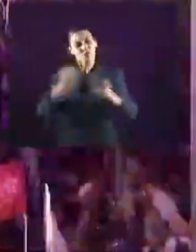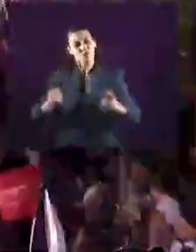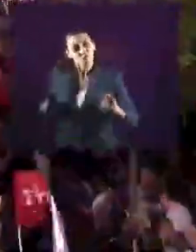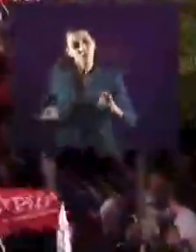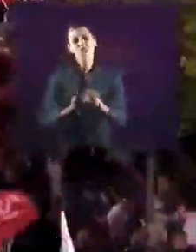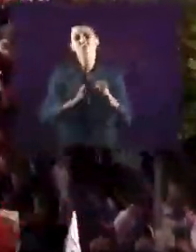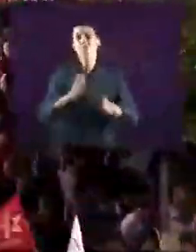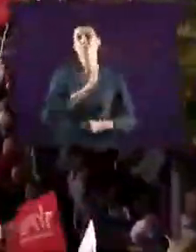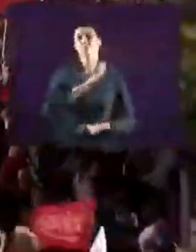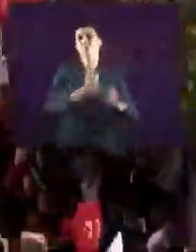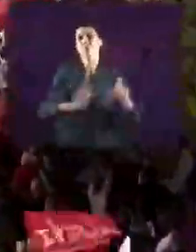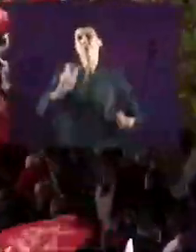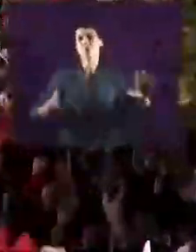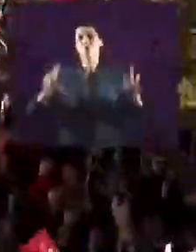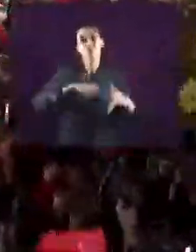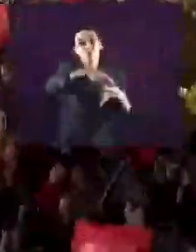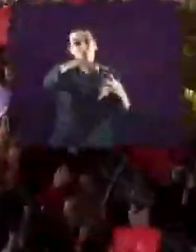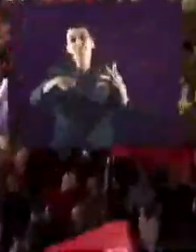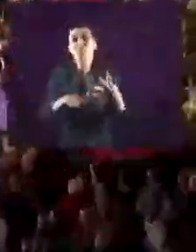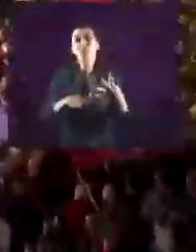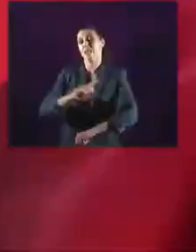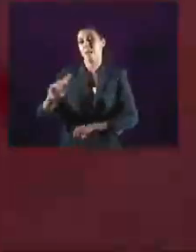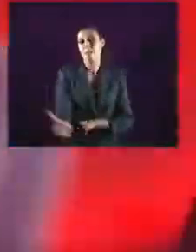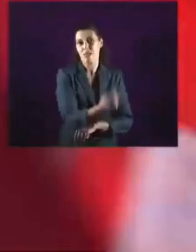Αυτό σημαίνει ψήφος στο ΣΥΡΙΖΑ και